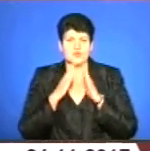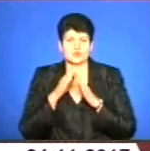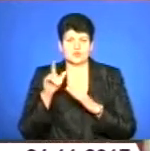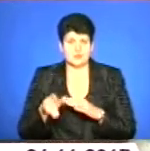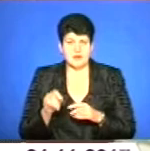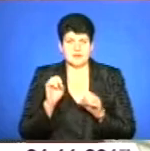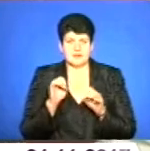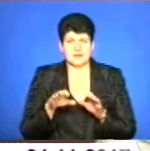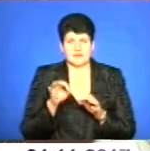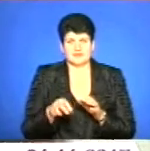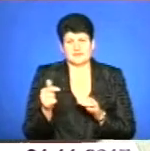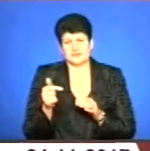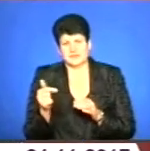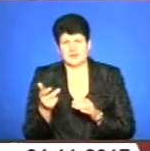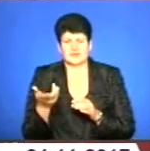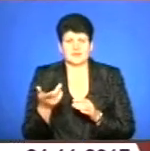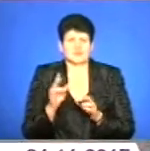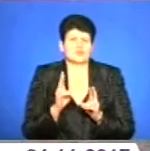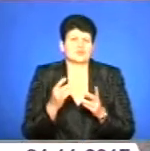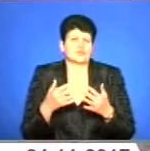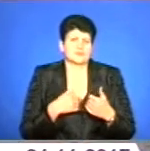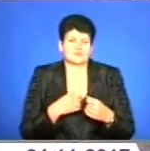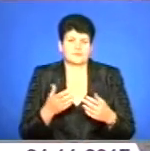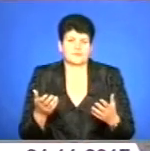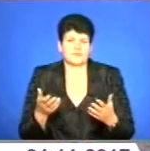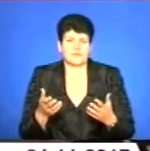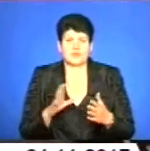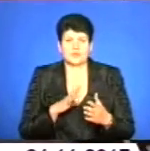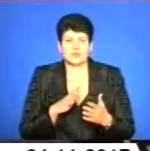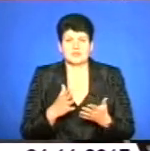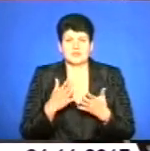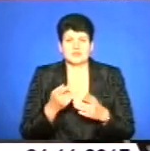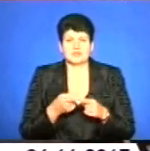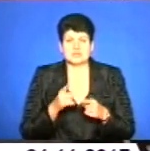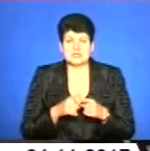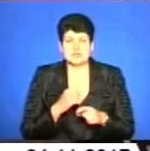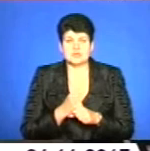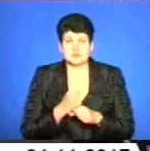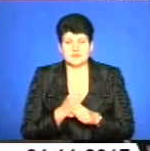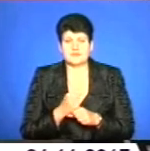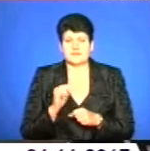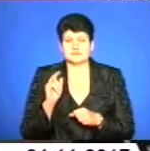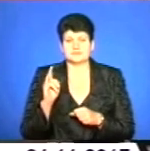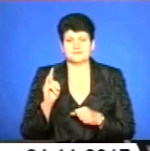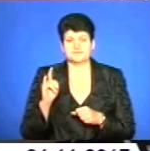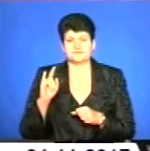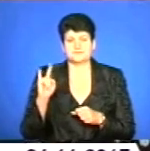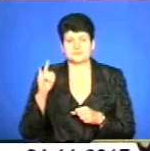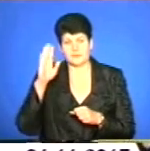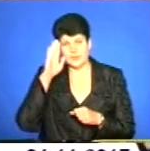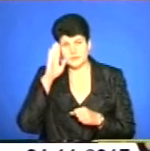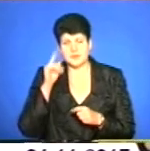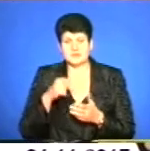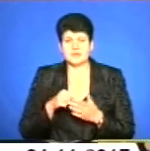кидають там бабару гривна, хтось поможе. Було встановлено, що даний злочин скоїв неповнолітній житель міста Тернополя.